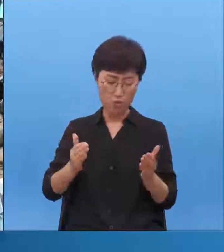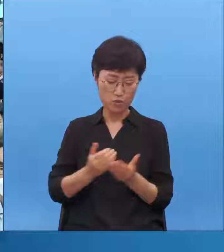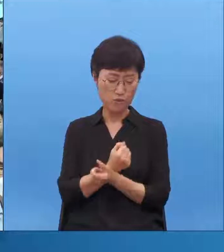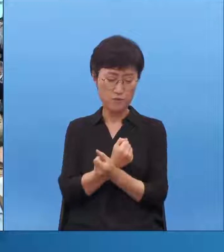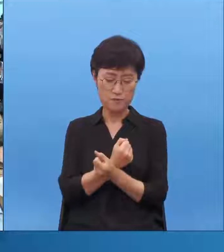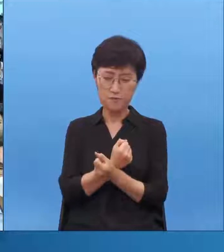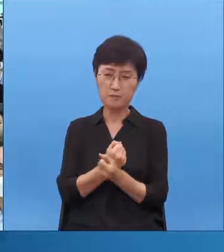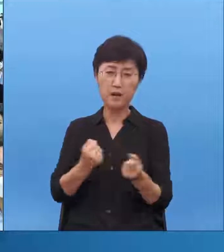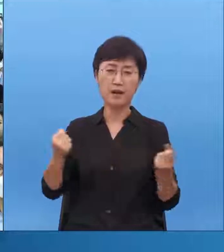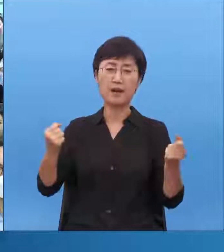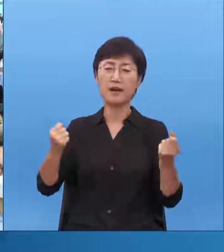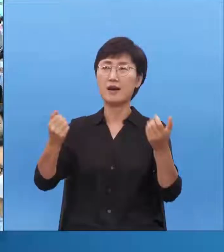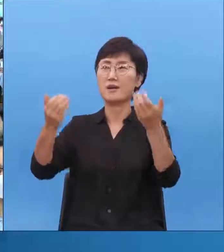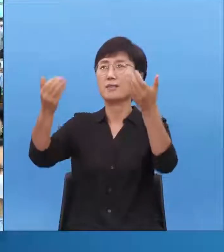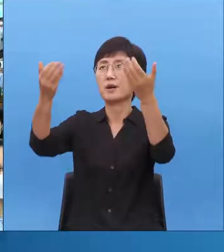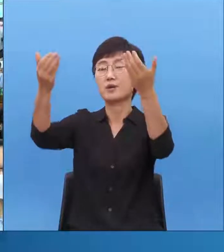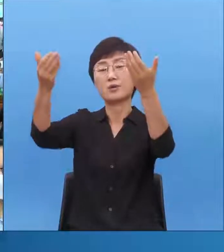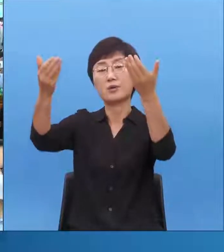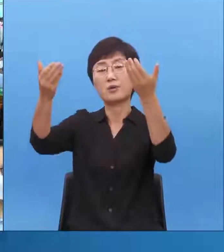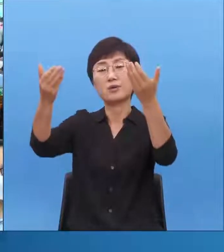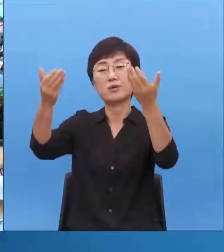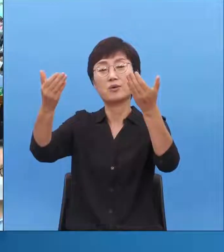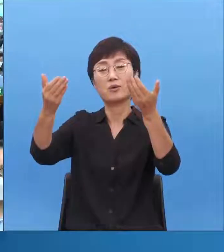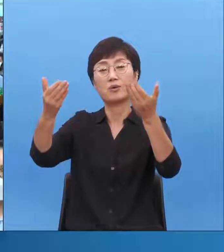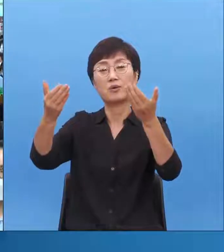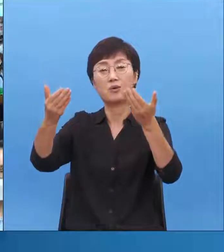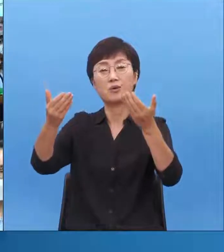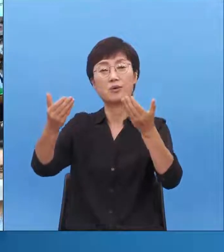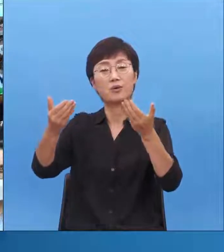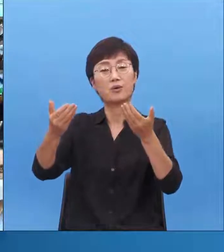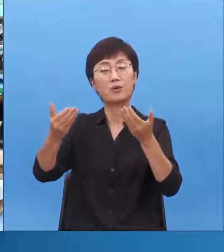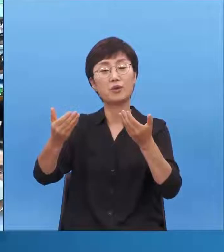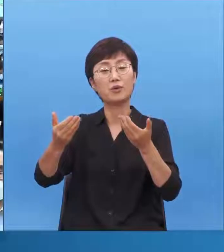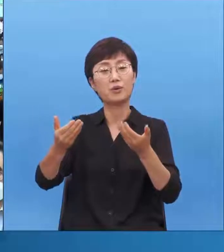내 모든 죄